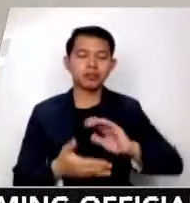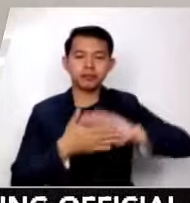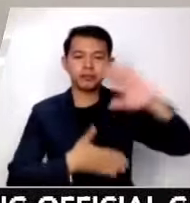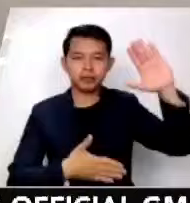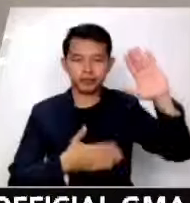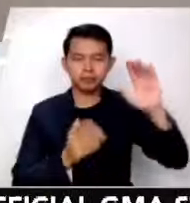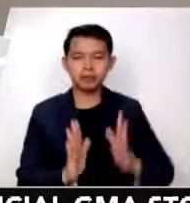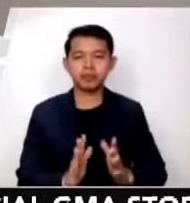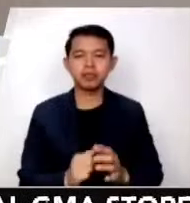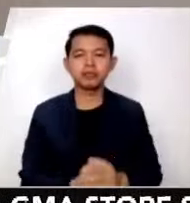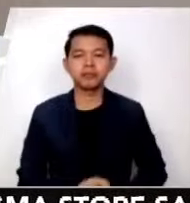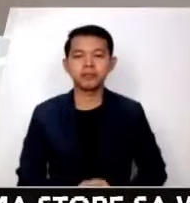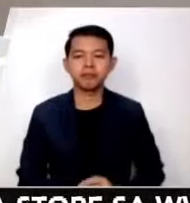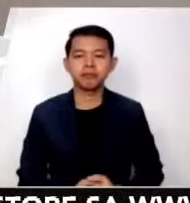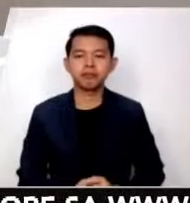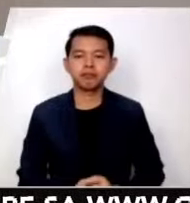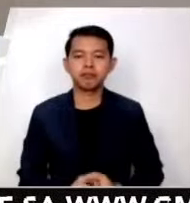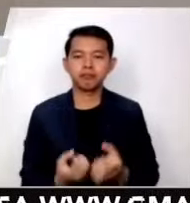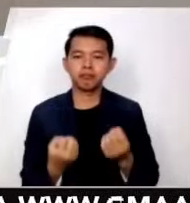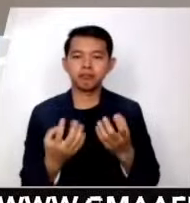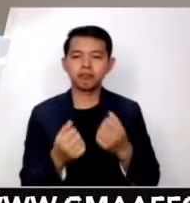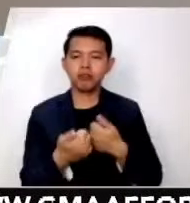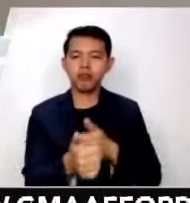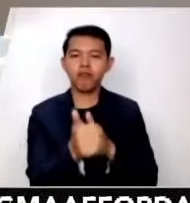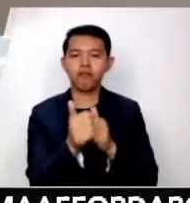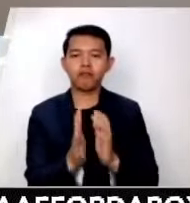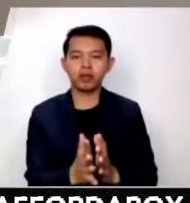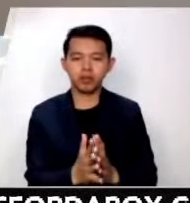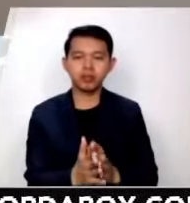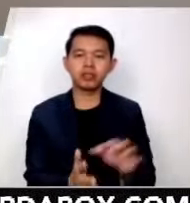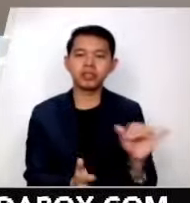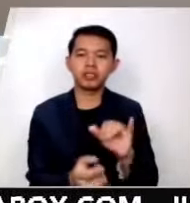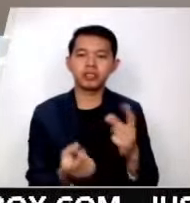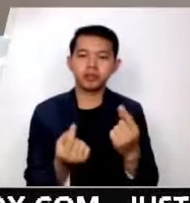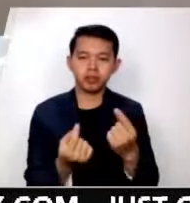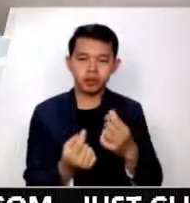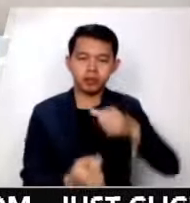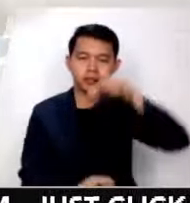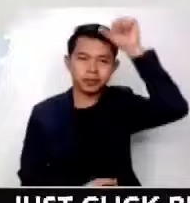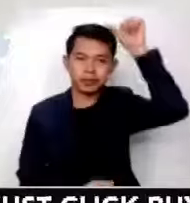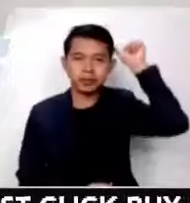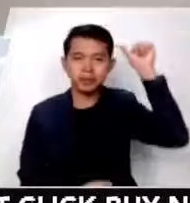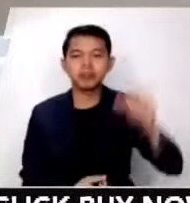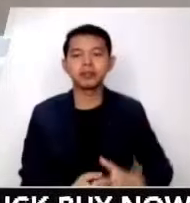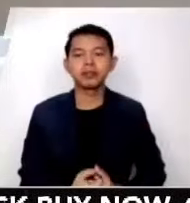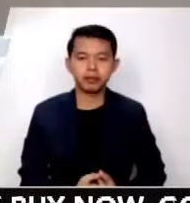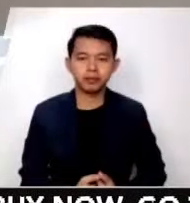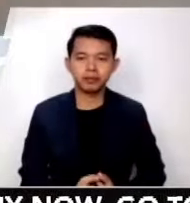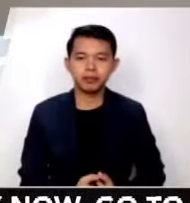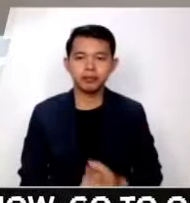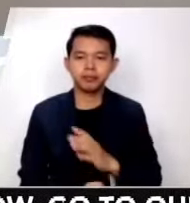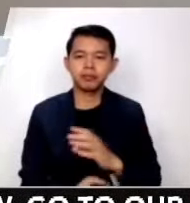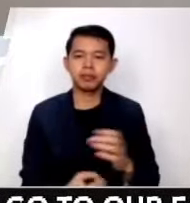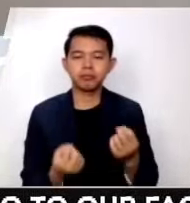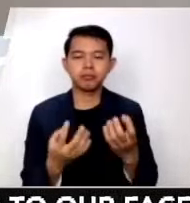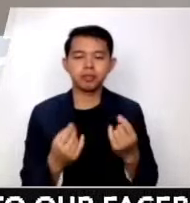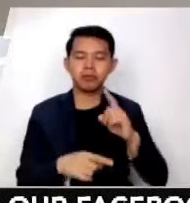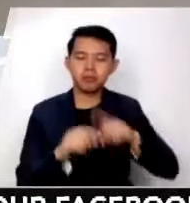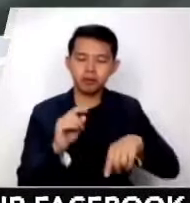May mga follower na nga rin daw siyang nagpakalbo na rin. At marami pa raw silang mga kaibigan at kakilala na nagsabing gagaya